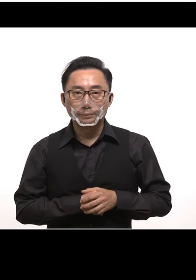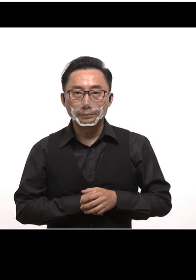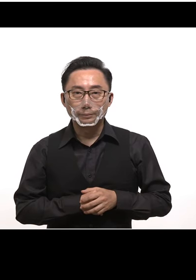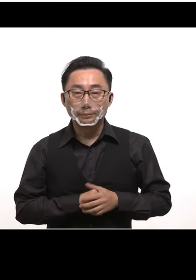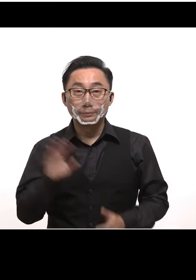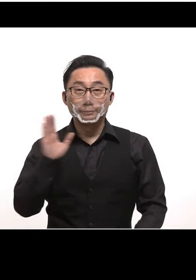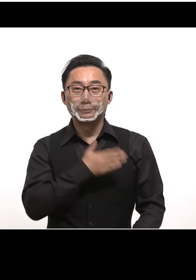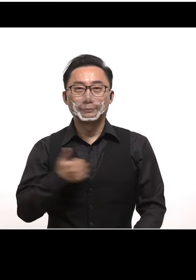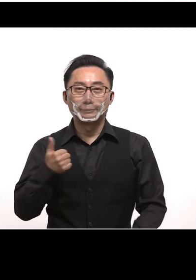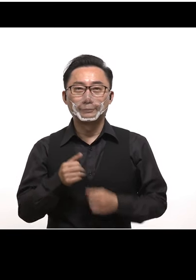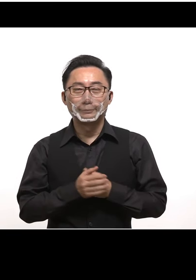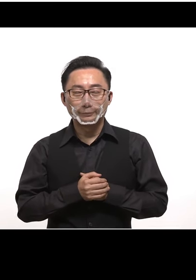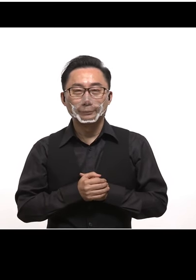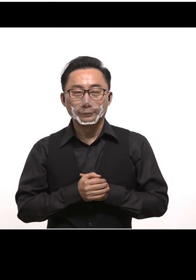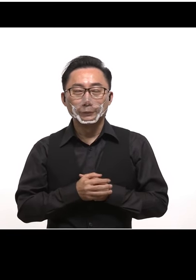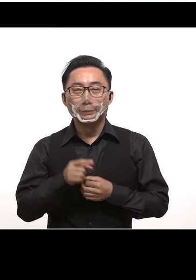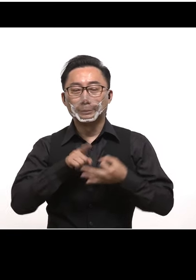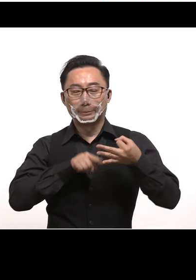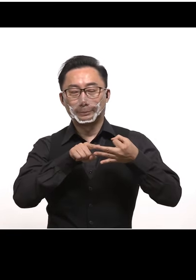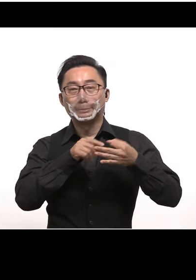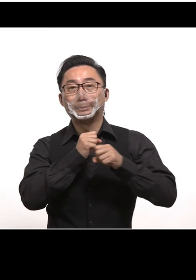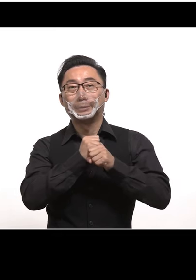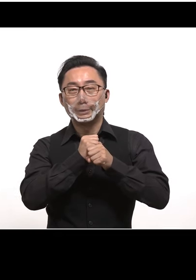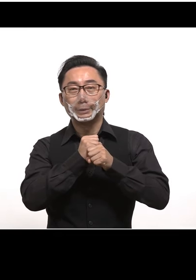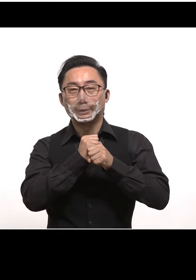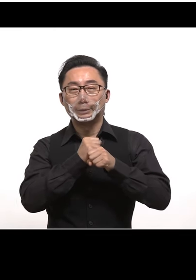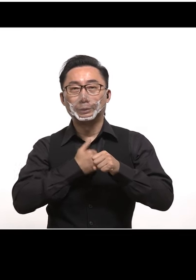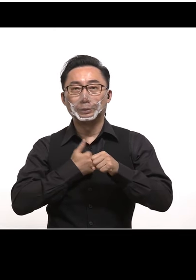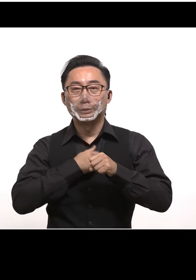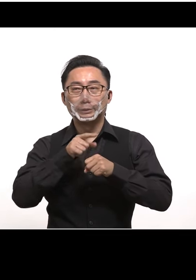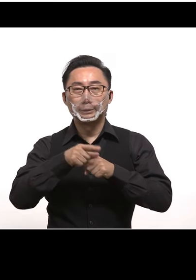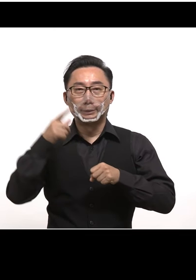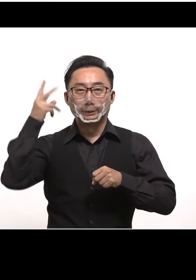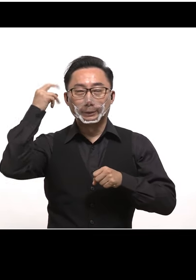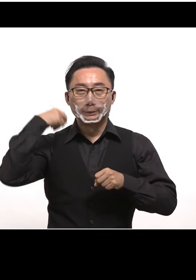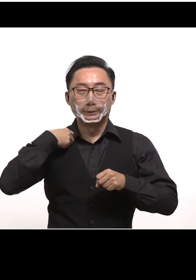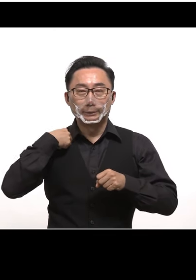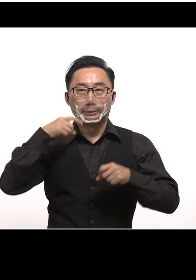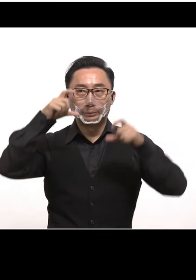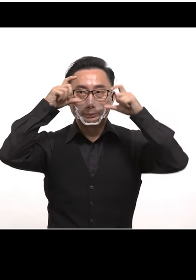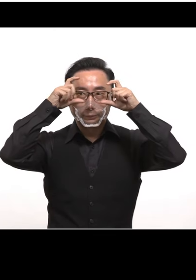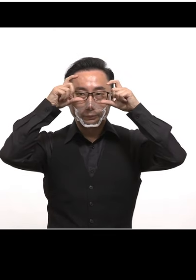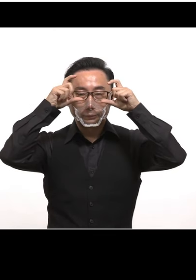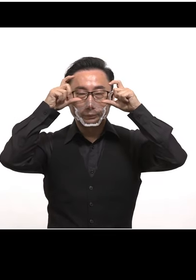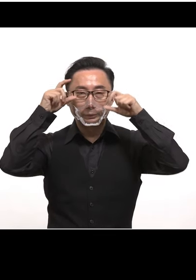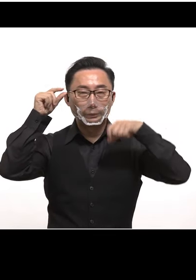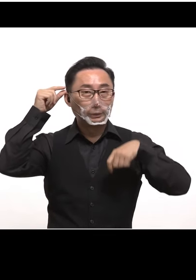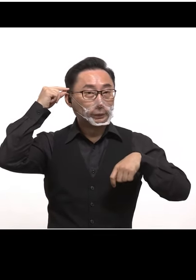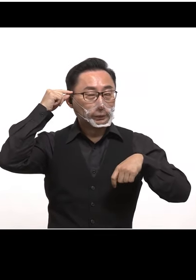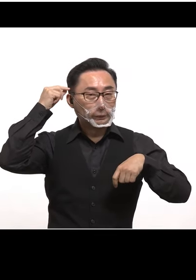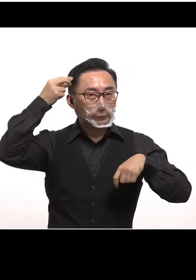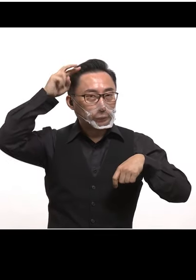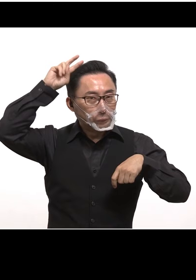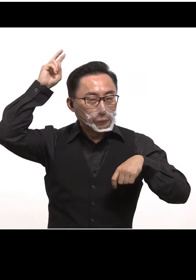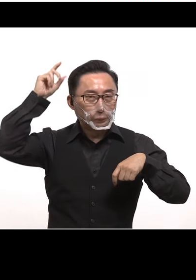Hey, 大家好啊！咁我咧就係馬 Sir 啦。咁我今日咧就著咗一件黑色嘅衫啦，我戴眼鏡啦，一頭短嘅攣髮